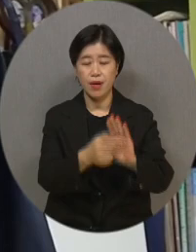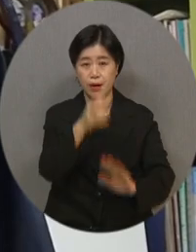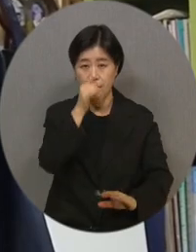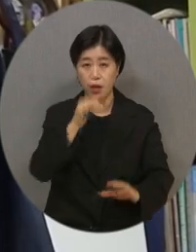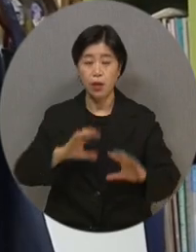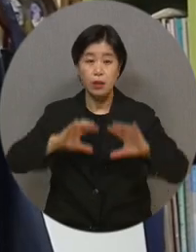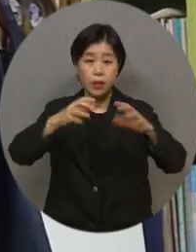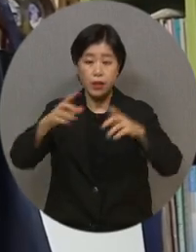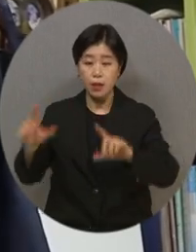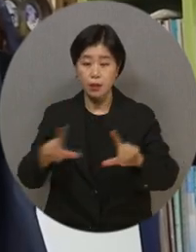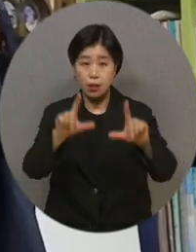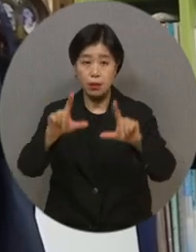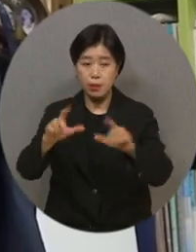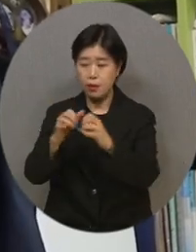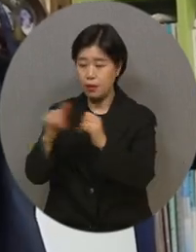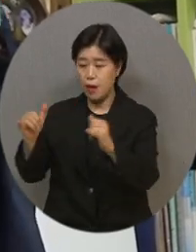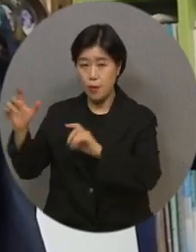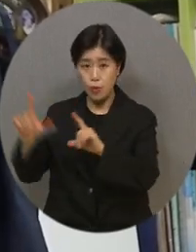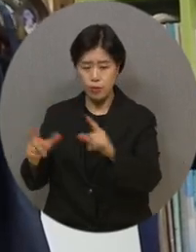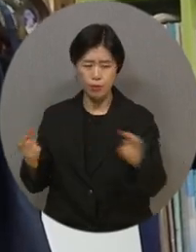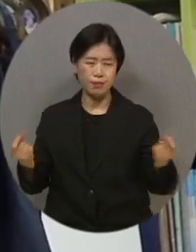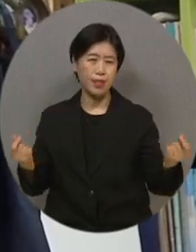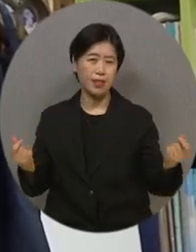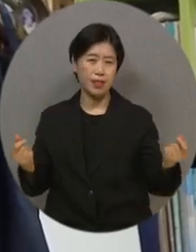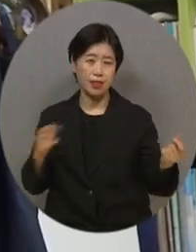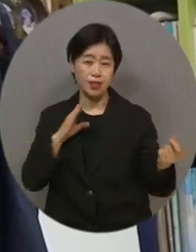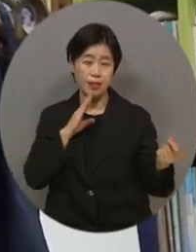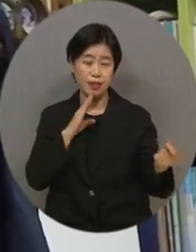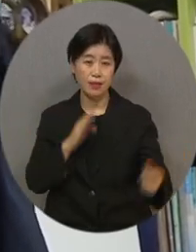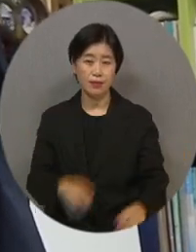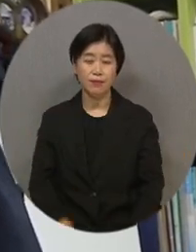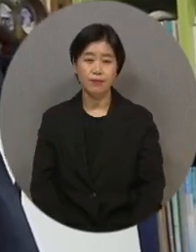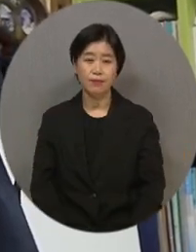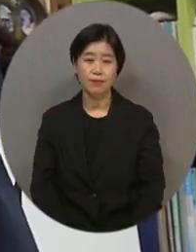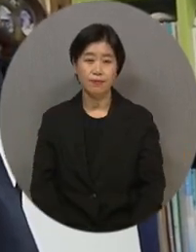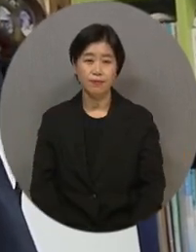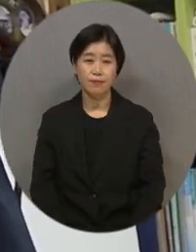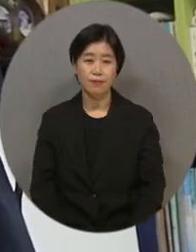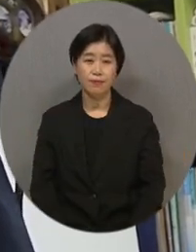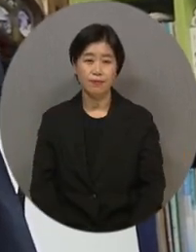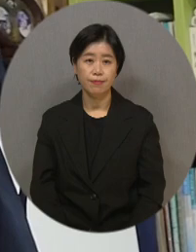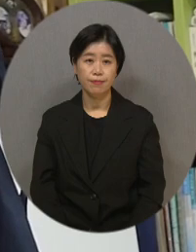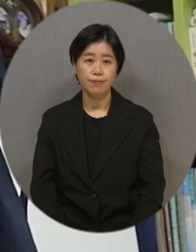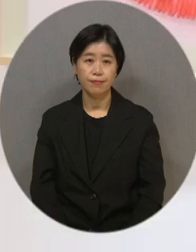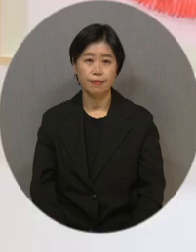살아가는 우리의 모습과 다르지 않다는 것을 보여줍니다.